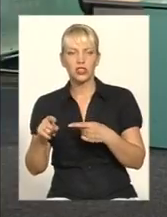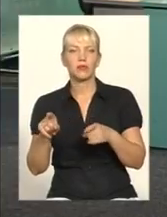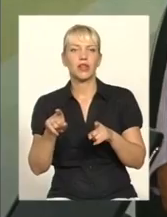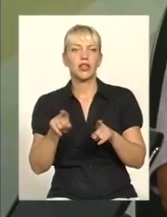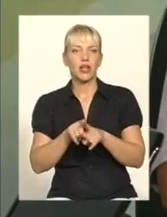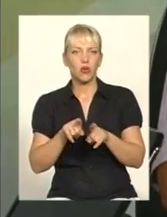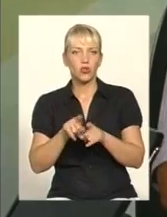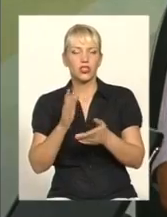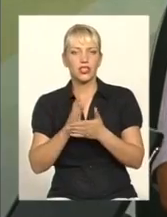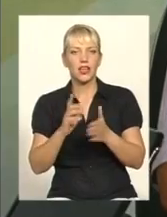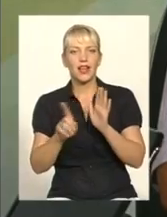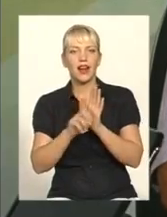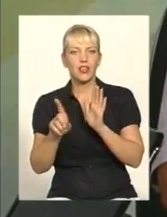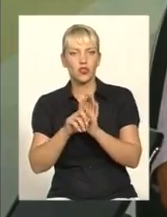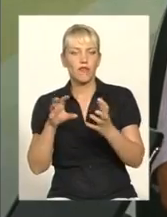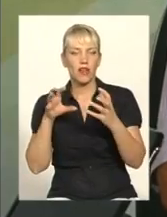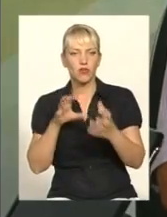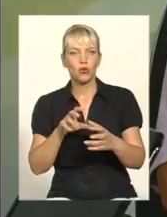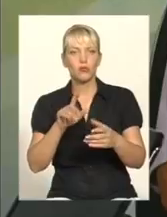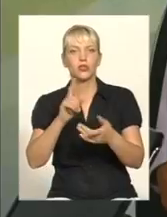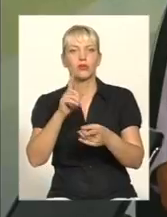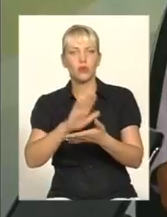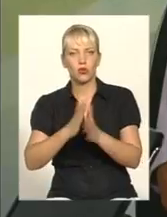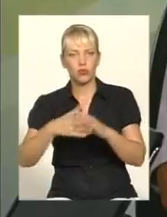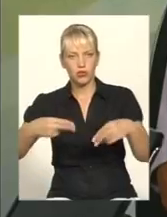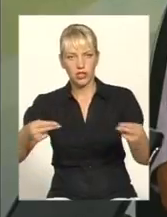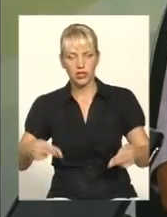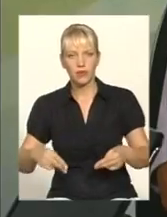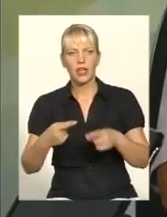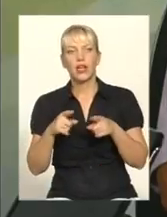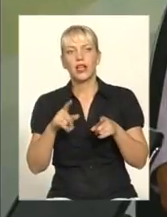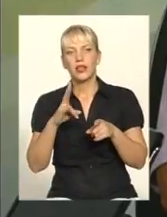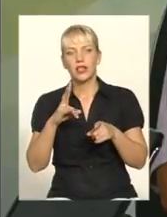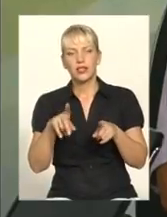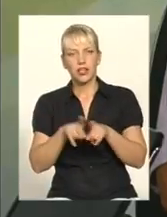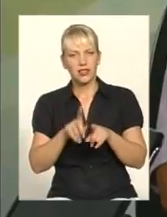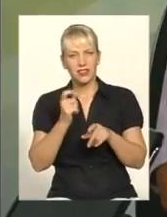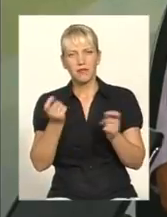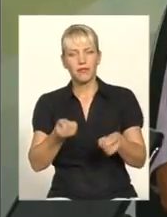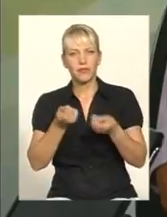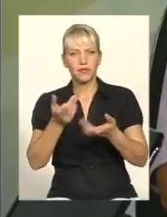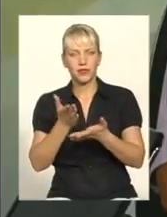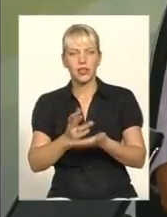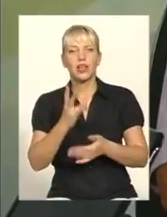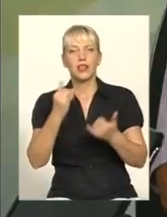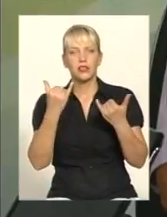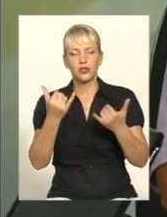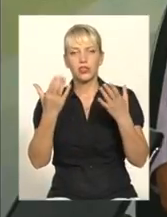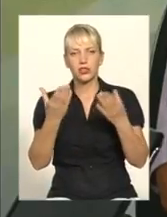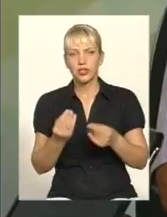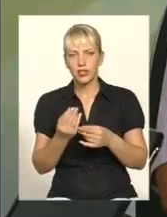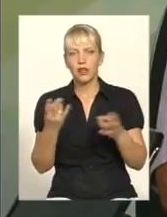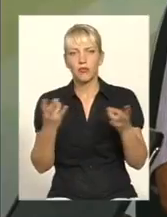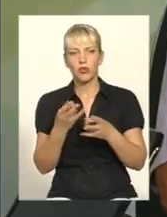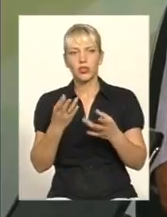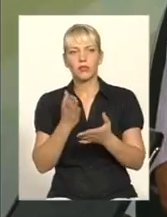угодами чи за угодами із підприємствами. Таких не так багато. На сьогодні фактично потреба